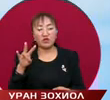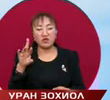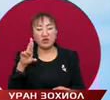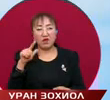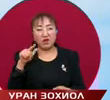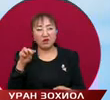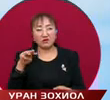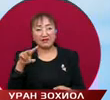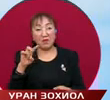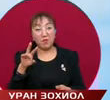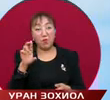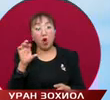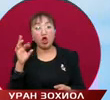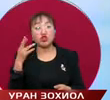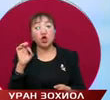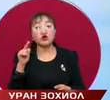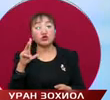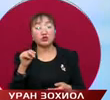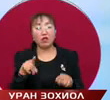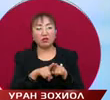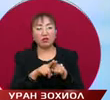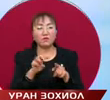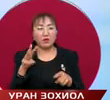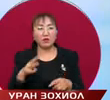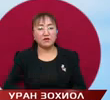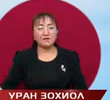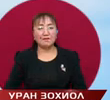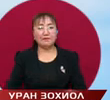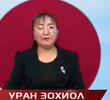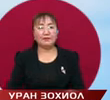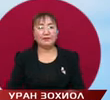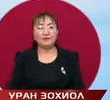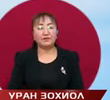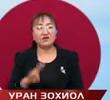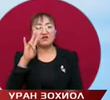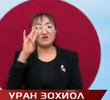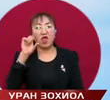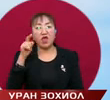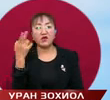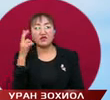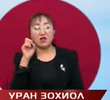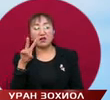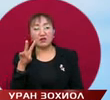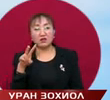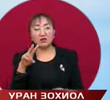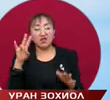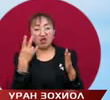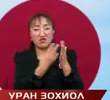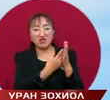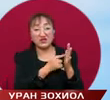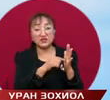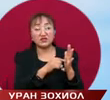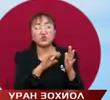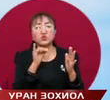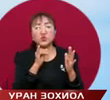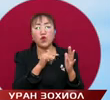утгаар ойлгоорой. За нэгдэл гэдэг үг малаа нэгдэл нийгэмчлэх тухай бөөн яриа болж